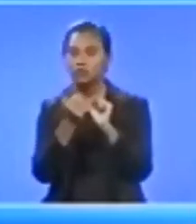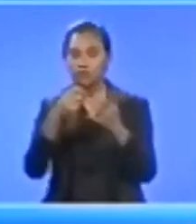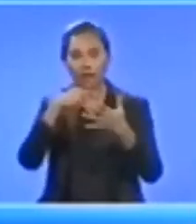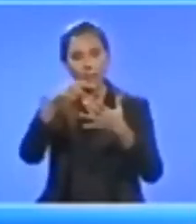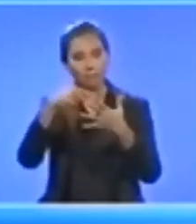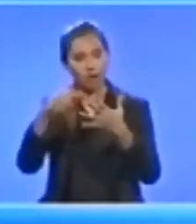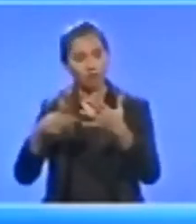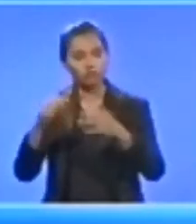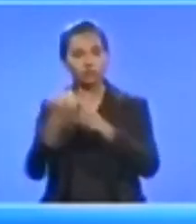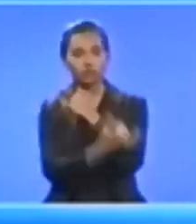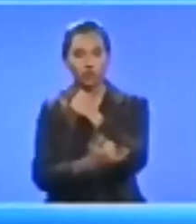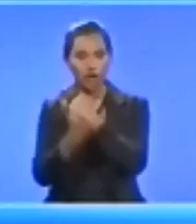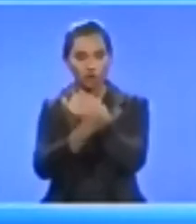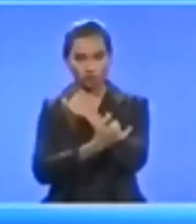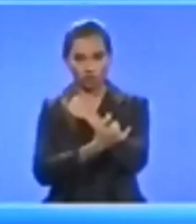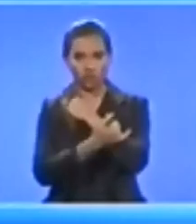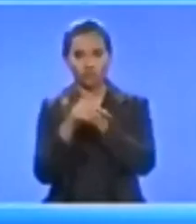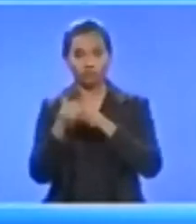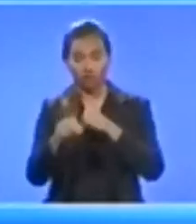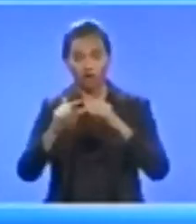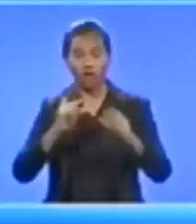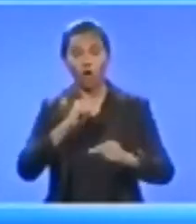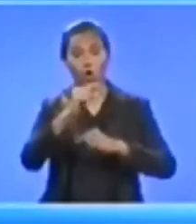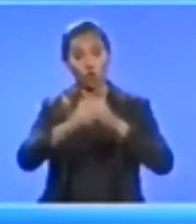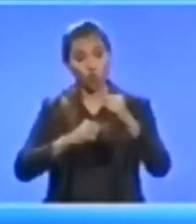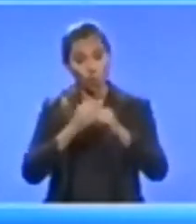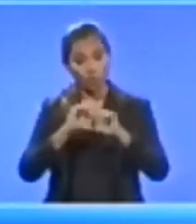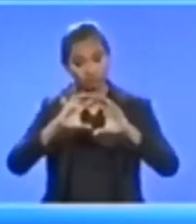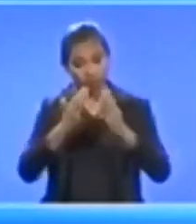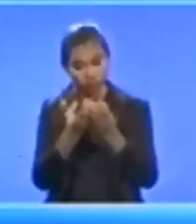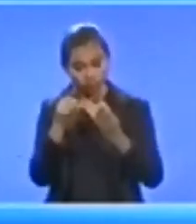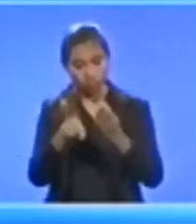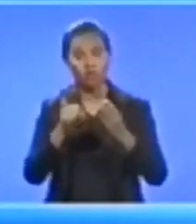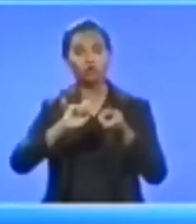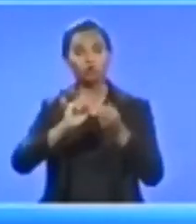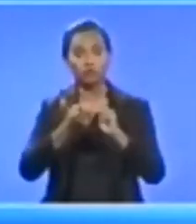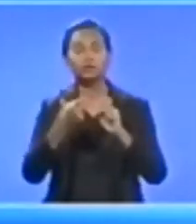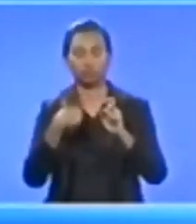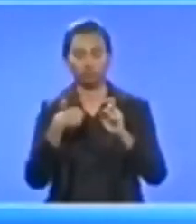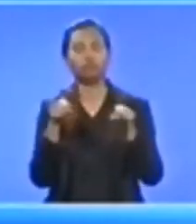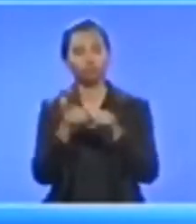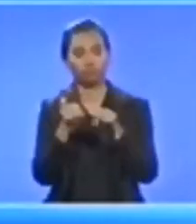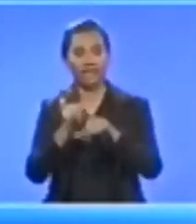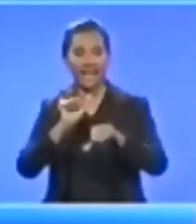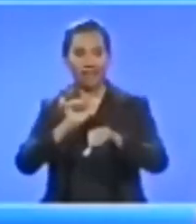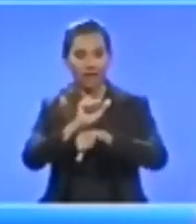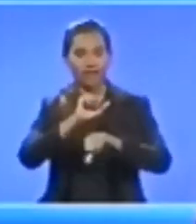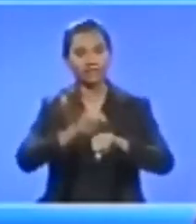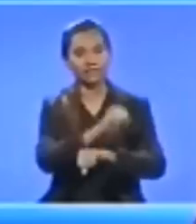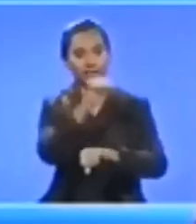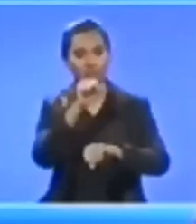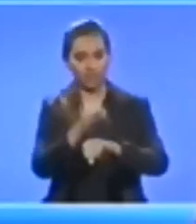Perubahan sejagat ini juga menjejas Singapura dan seterusnya masyarakat kita.